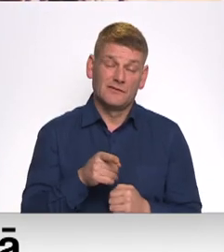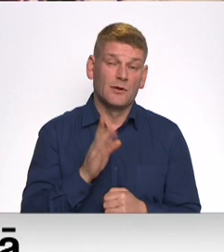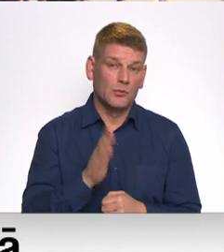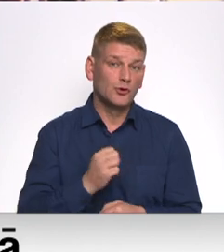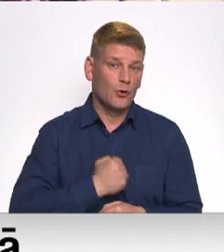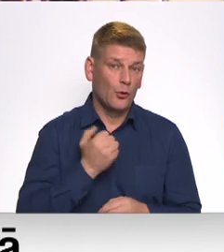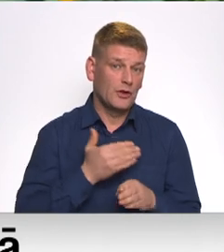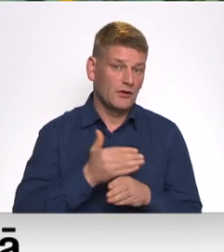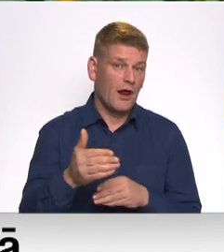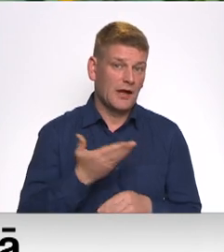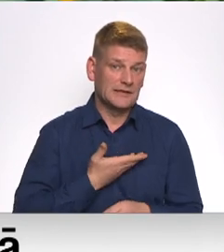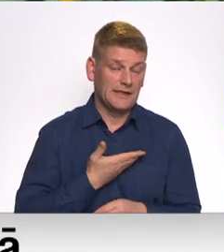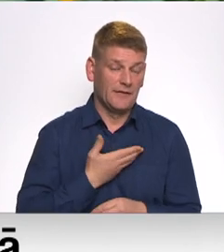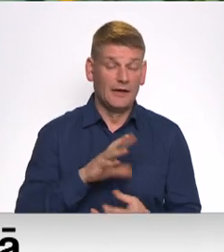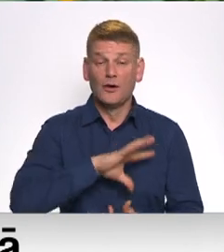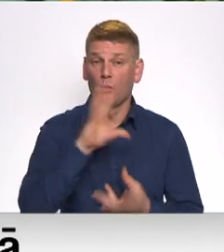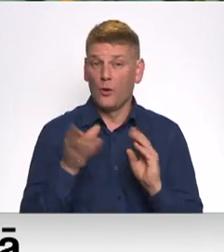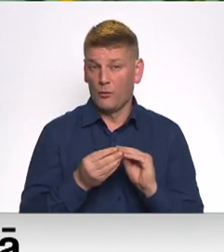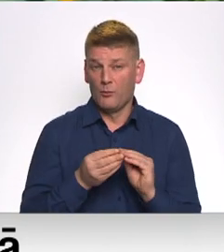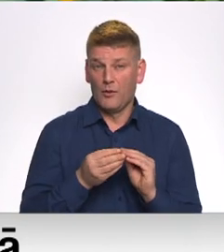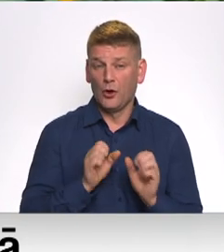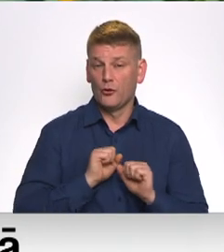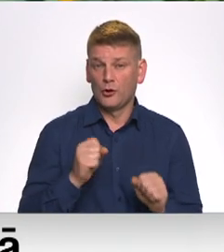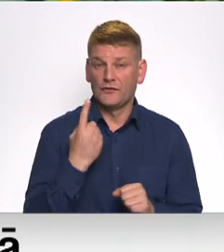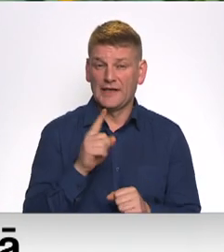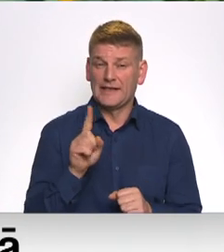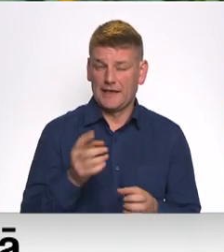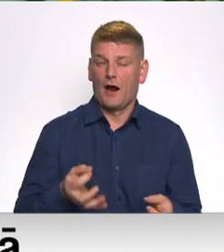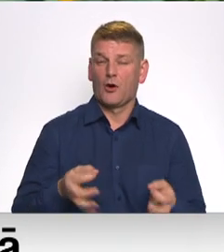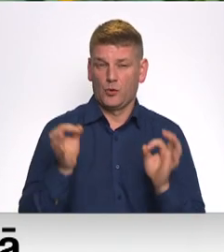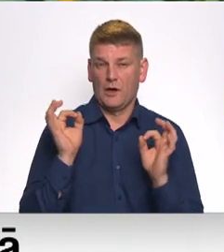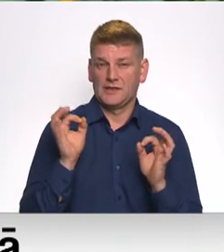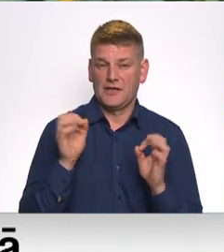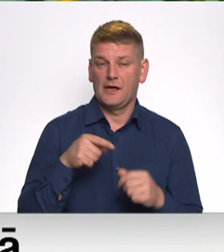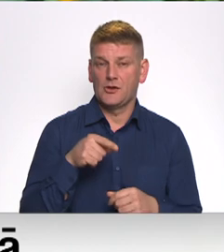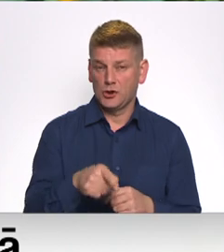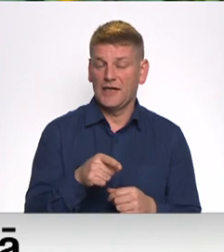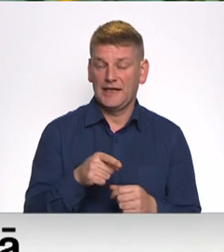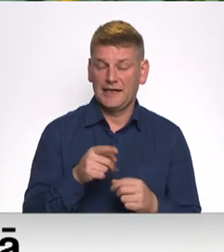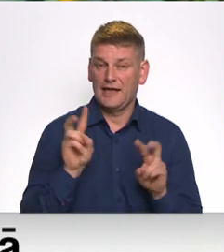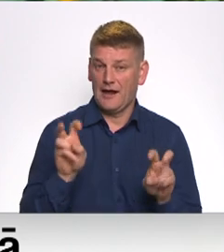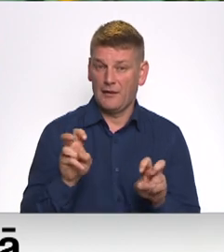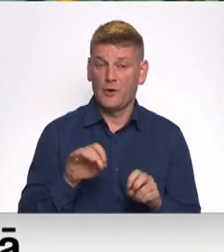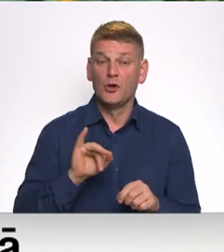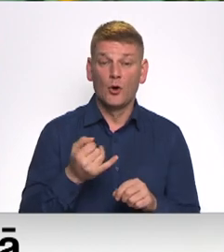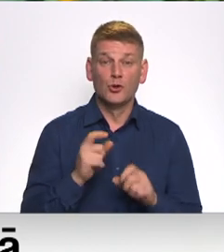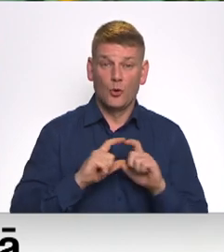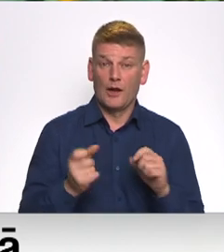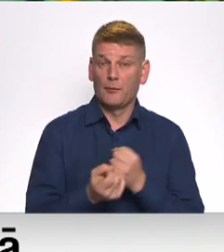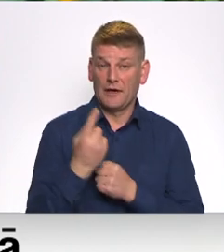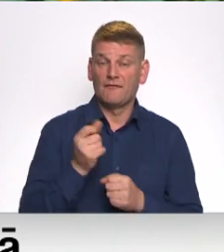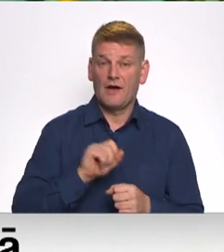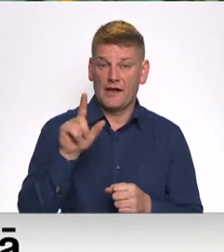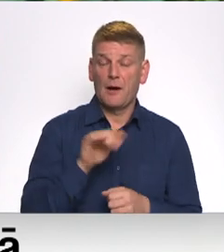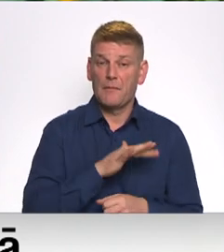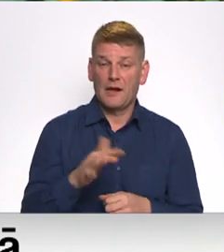grūti tālāk dzīvē. Kopumā droši vien, ka ir aktualizējusies šī tēma, jo skolā parādās arvien vairāk bērnu